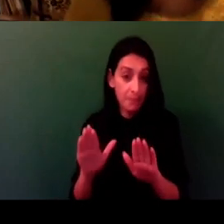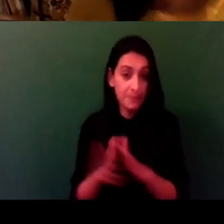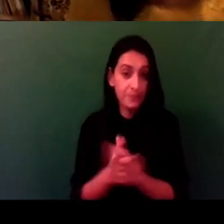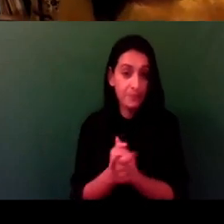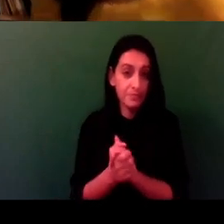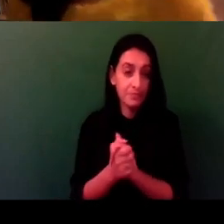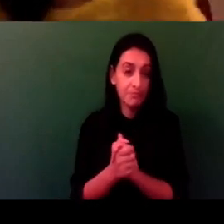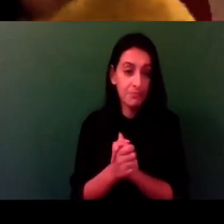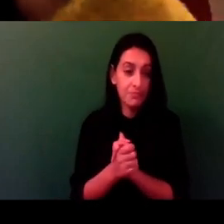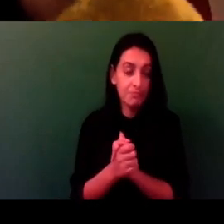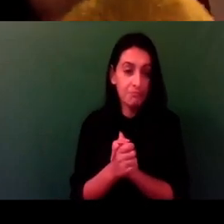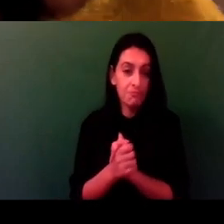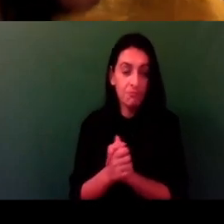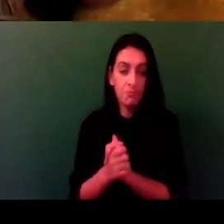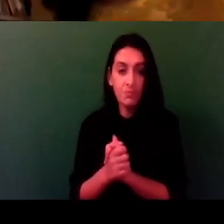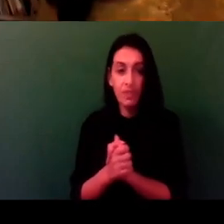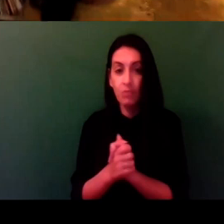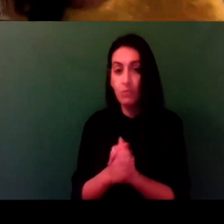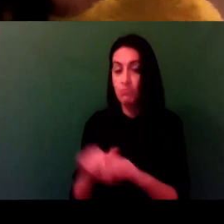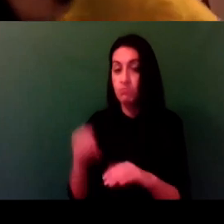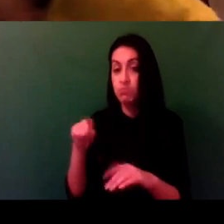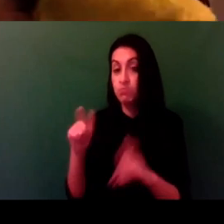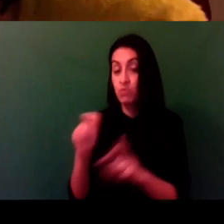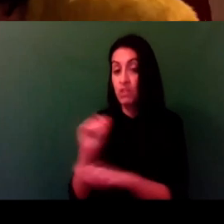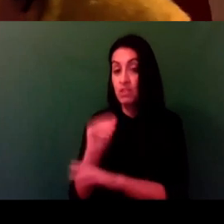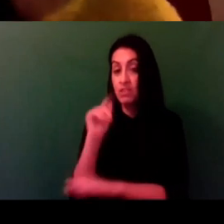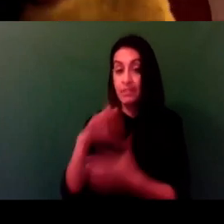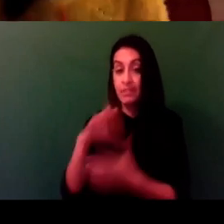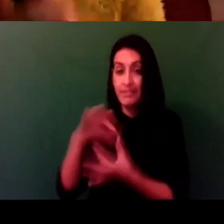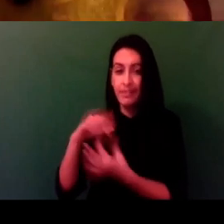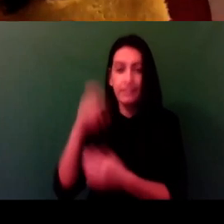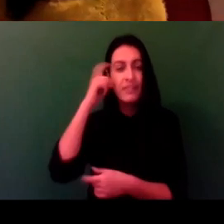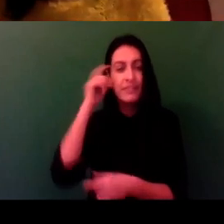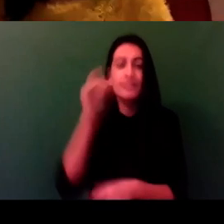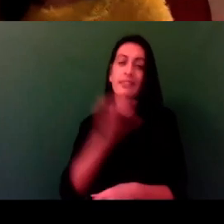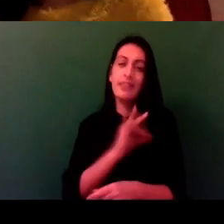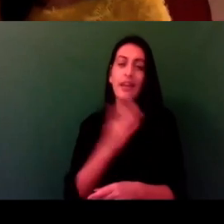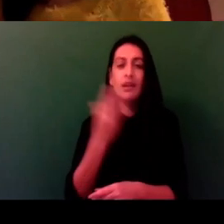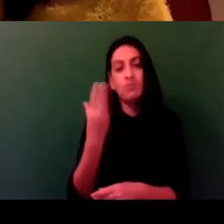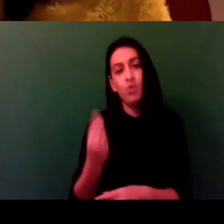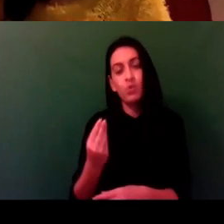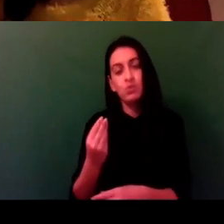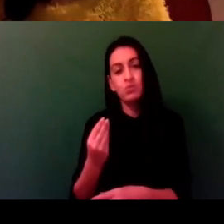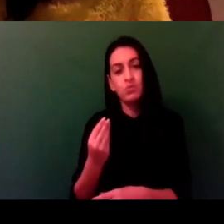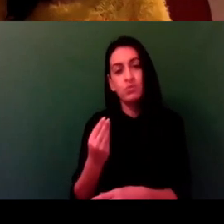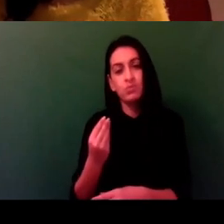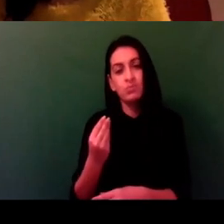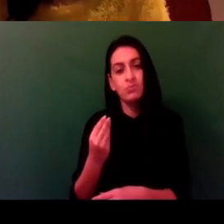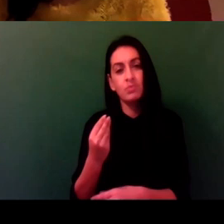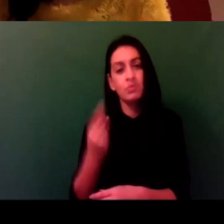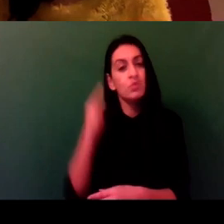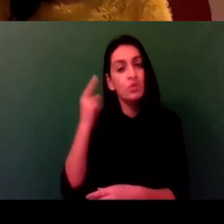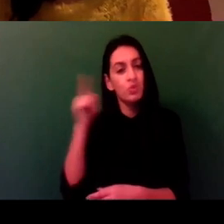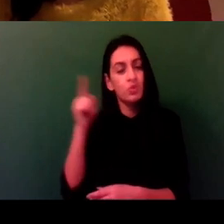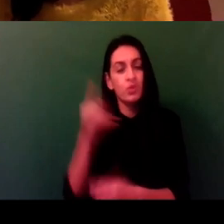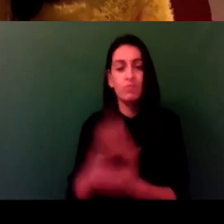seviyede bir durumu işaret ediyor olabilir. Bu tartışmalar gerçekten mimarlık sınırları içinde. Biraz o mimarların belki